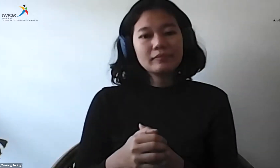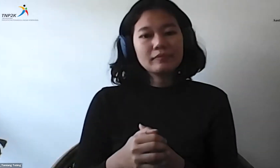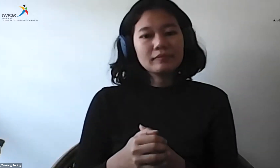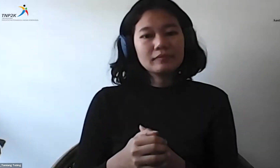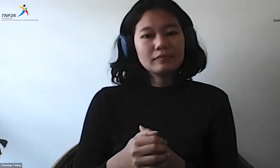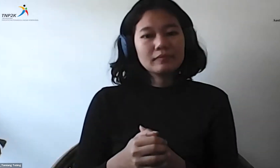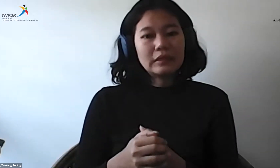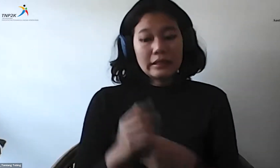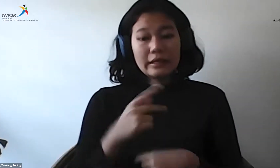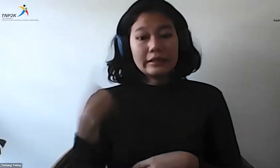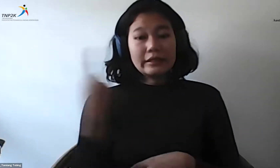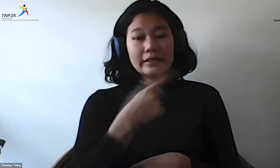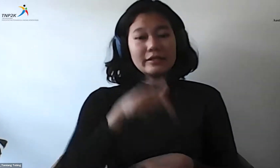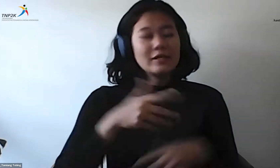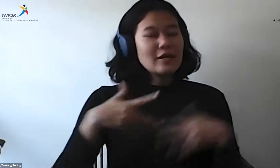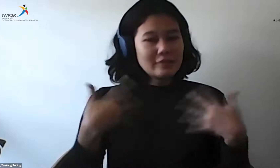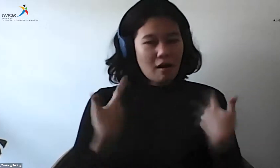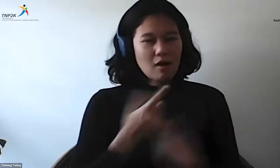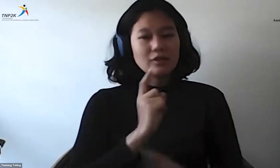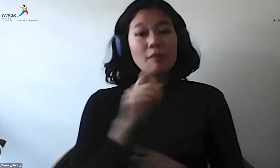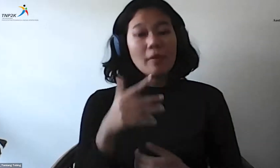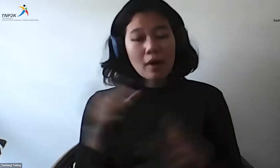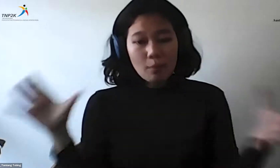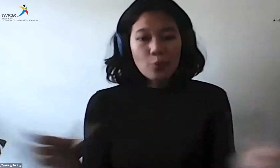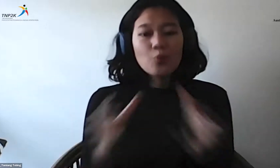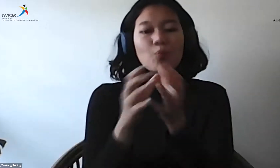kita berbahagia bisa berkumpul